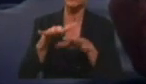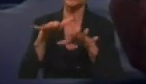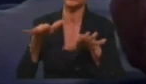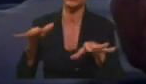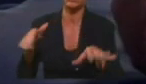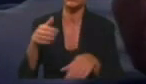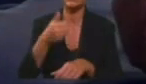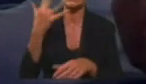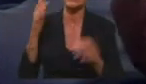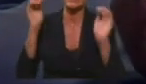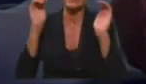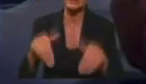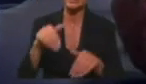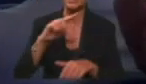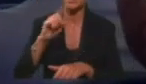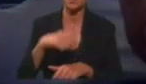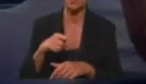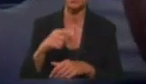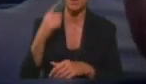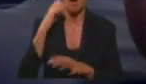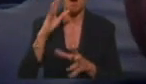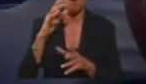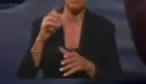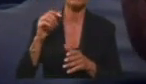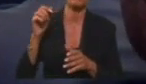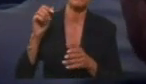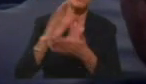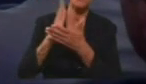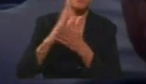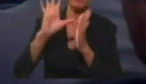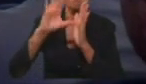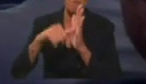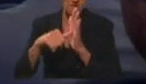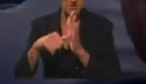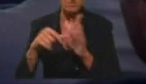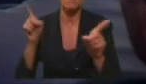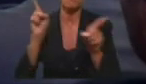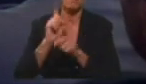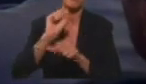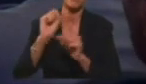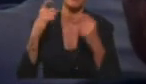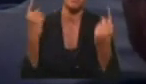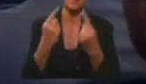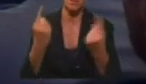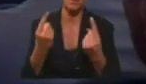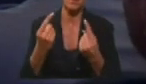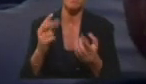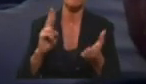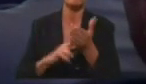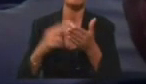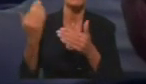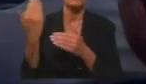przykład. W skali średniego miasta. Także takie rzeczy też się zdarzają. No i na